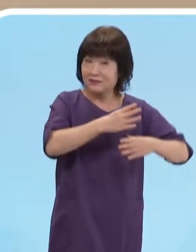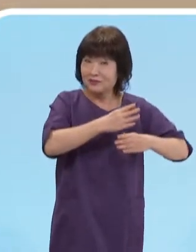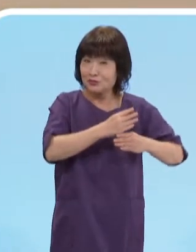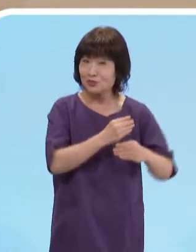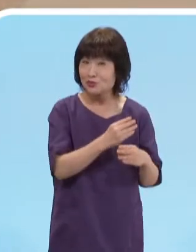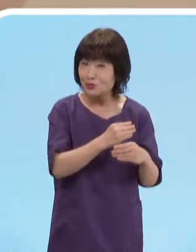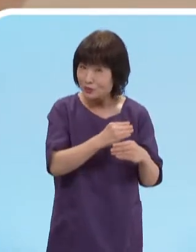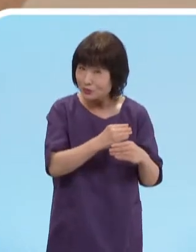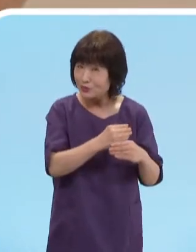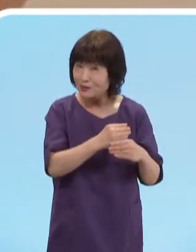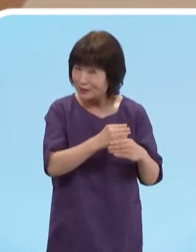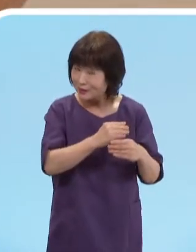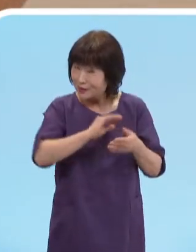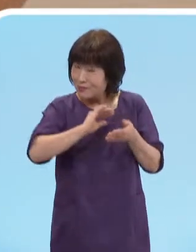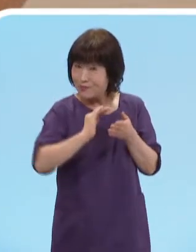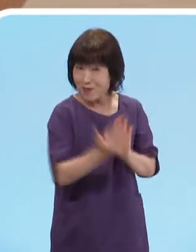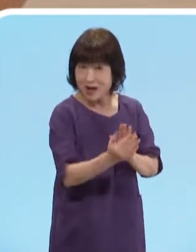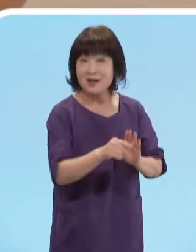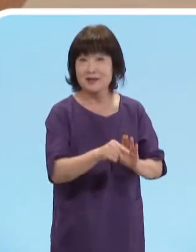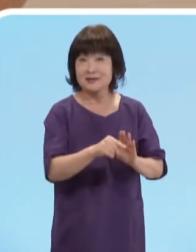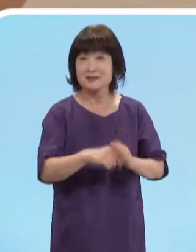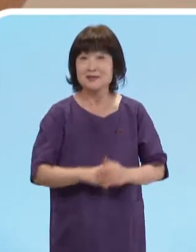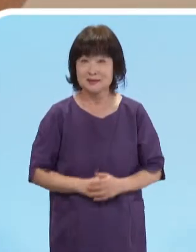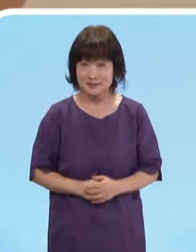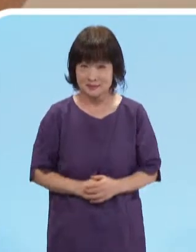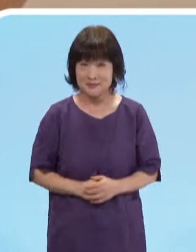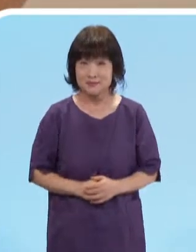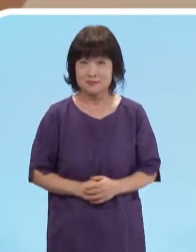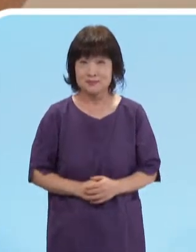なんとぬいぐるみに大変身。